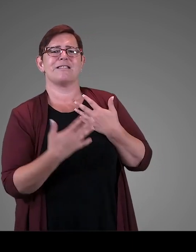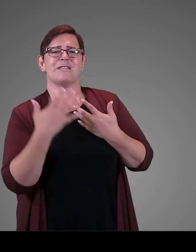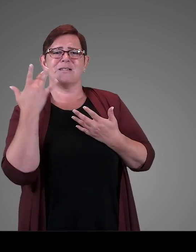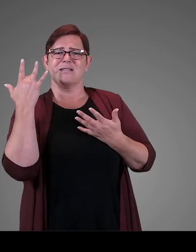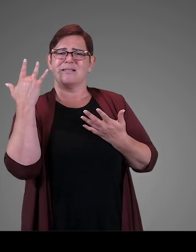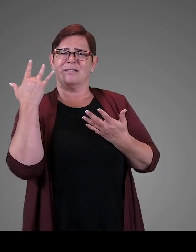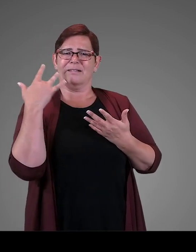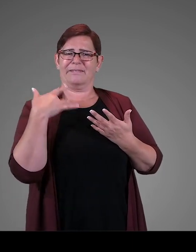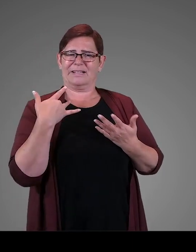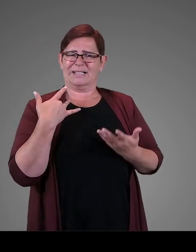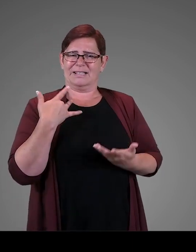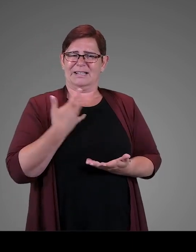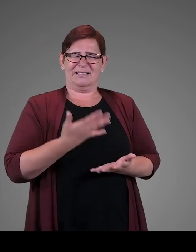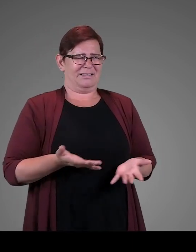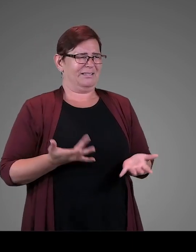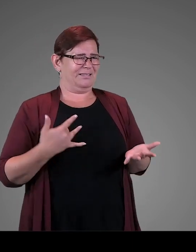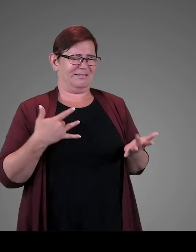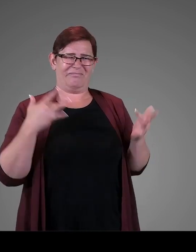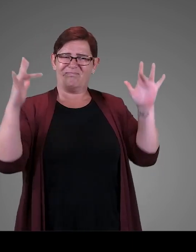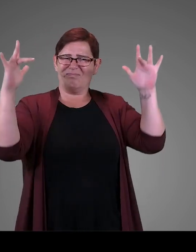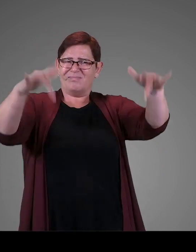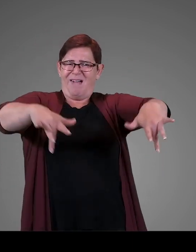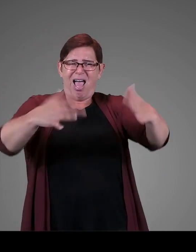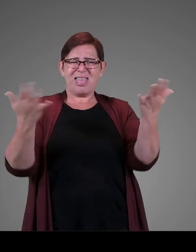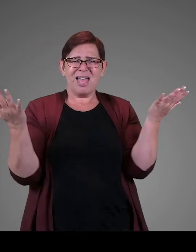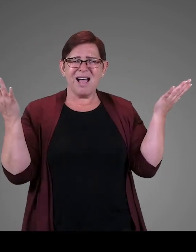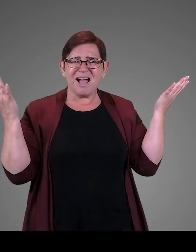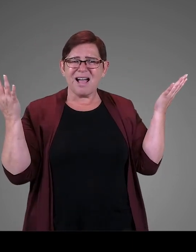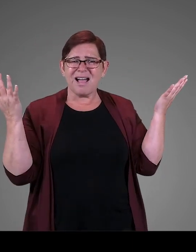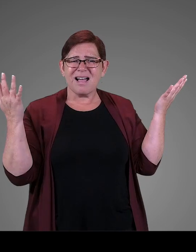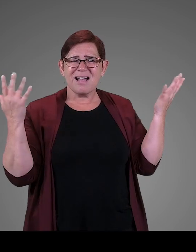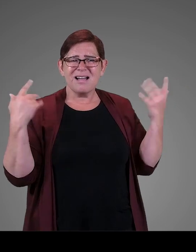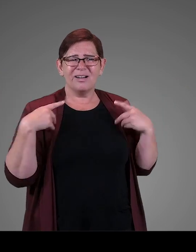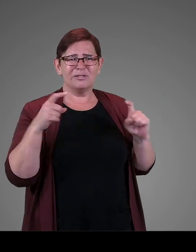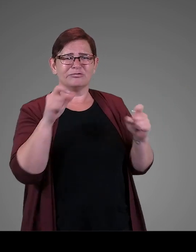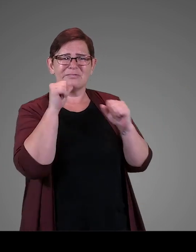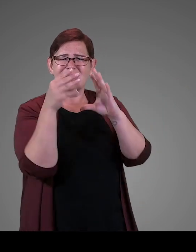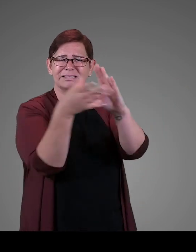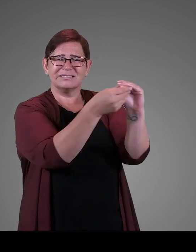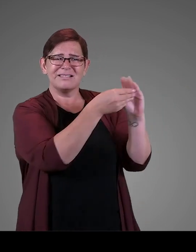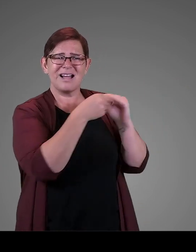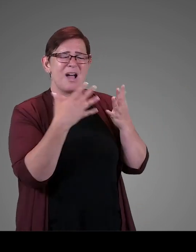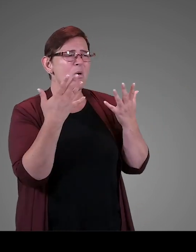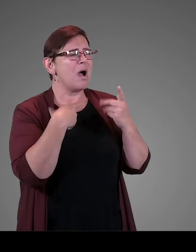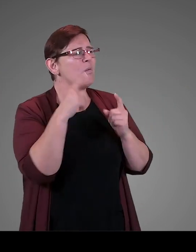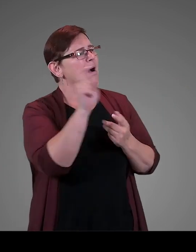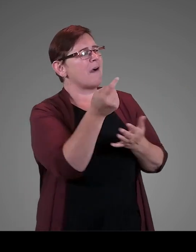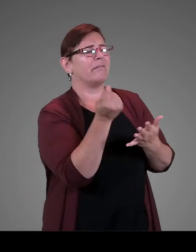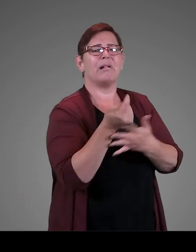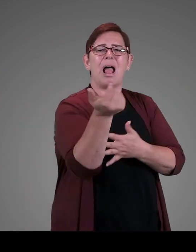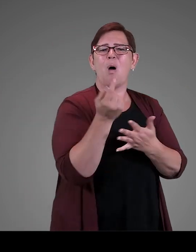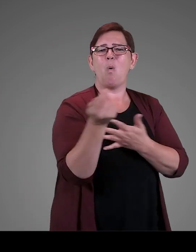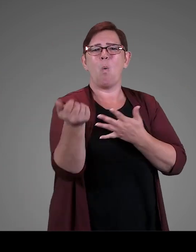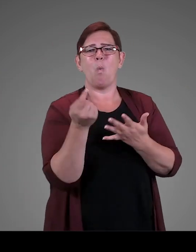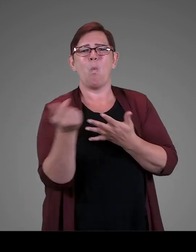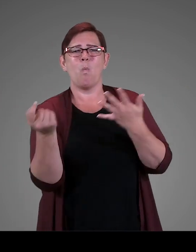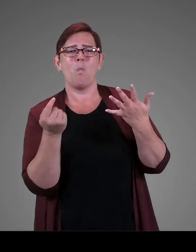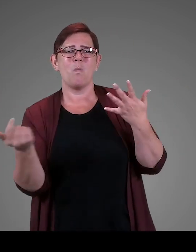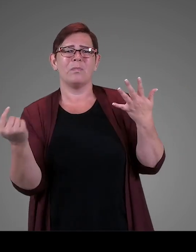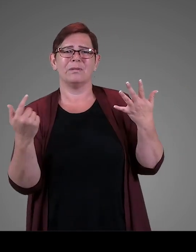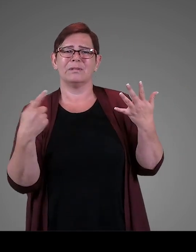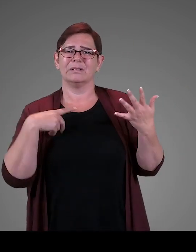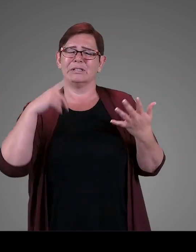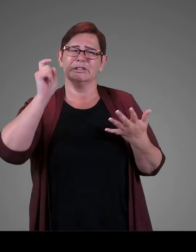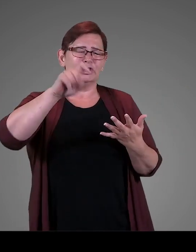But as I'm listening to us speak, I'm becoming sadder and sadder. And